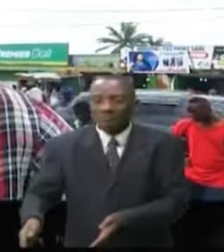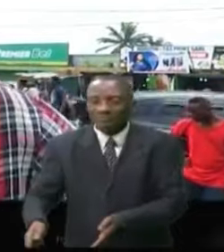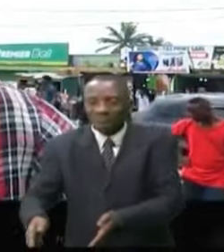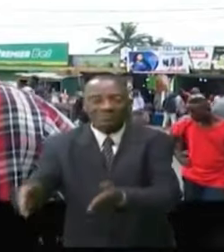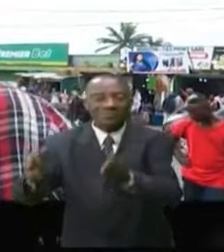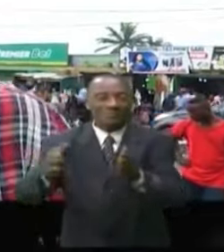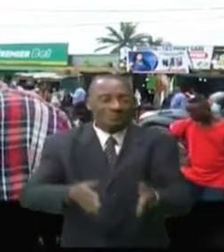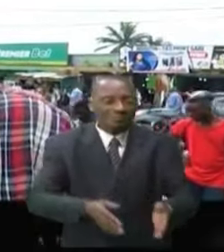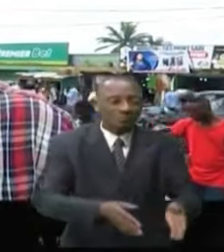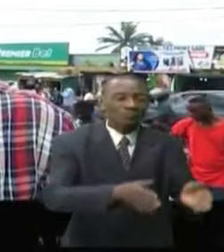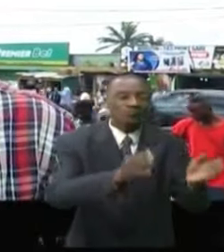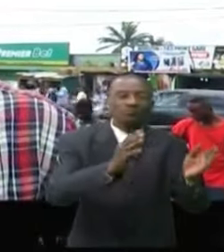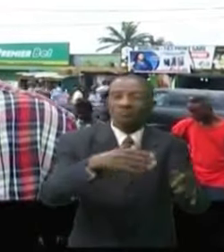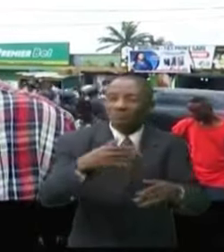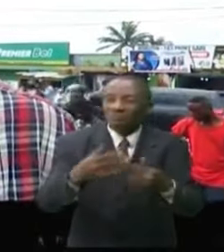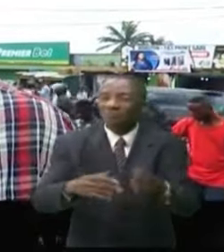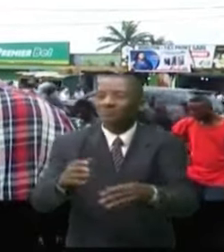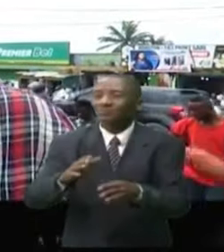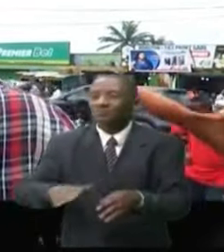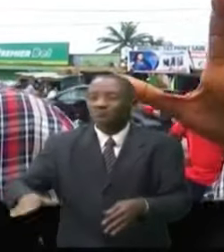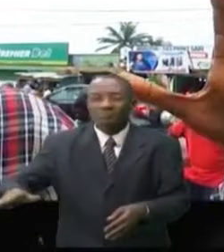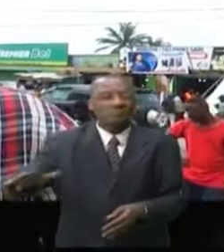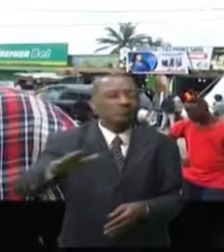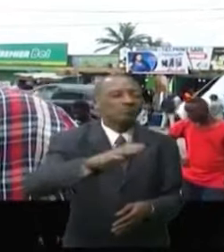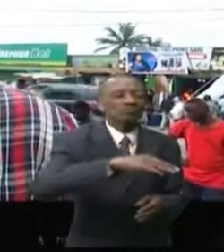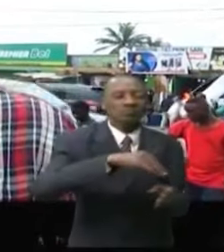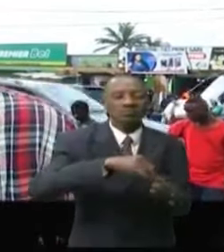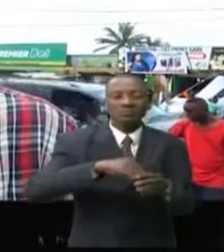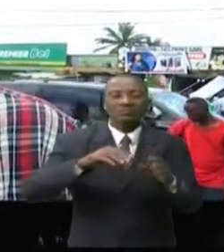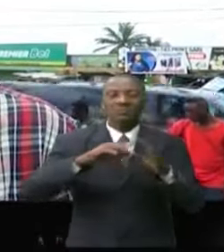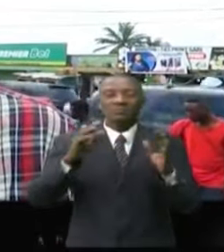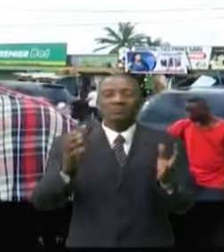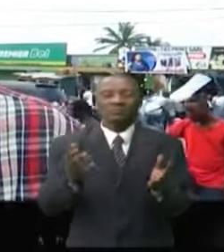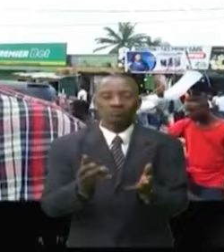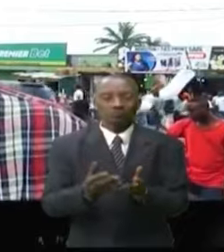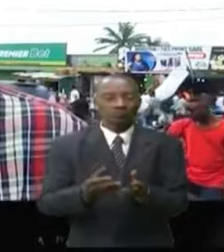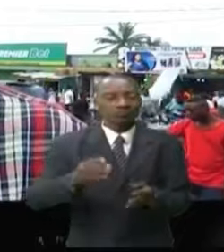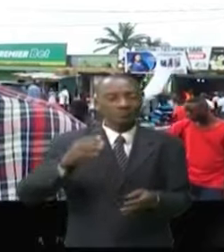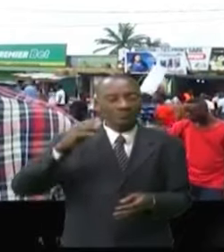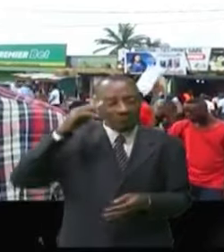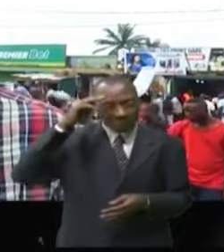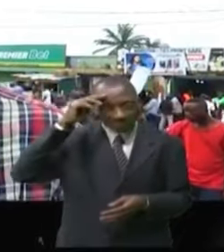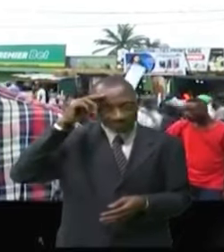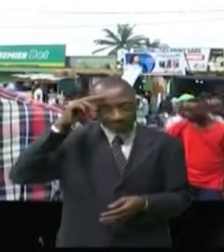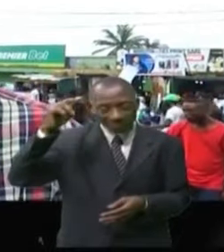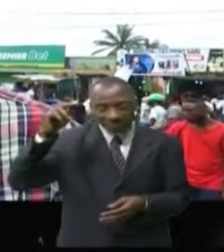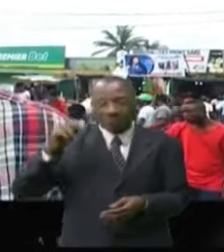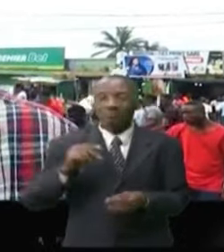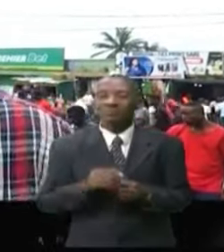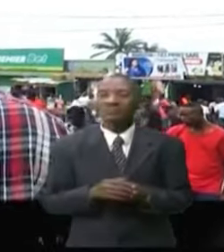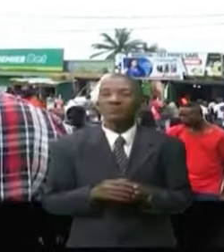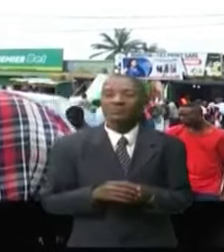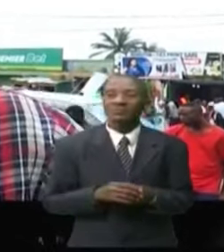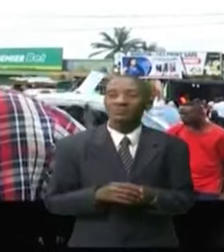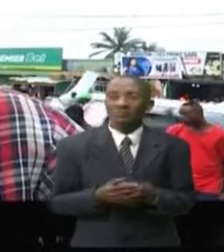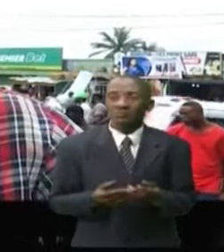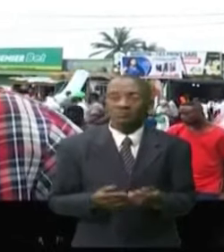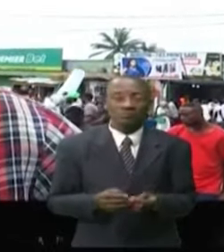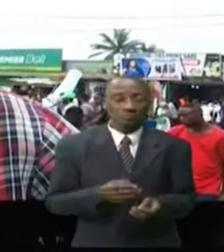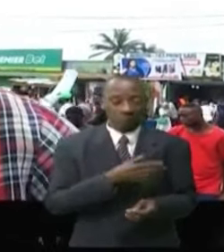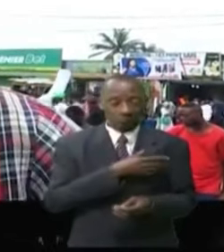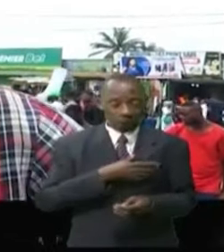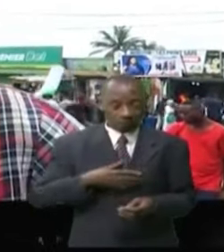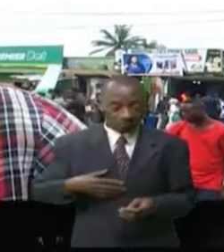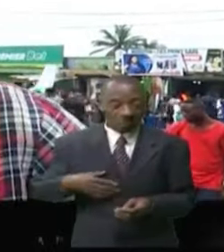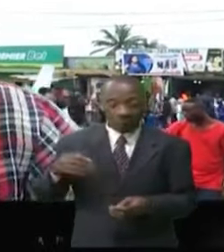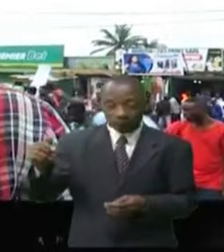au lieu de les mettre dans le canivau pour pour pour pour poser du tort au aux agents publics de l'État donc nous sommes en train